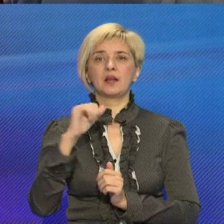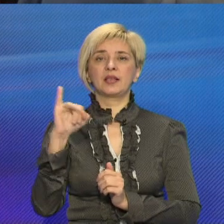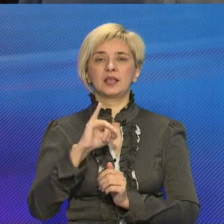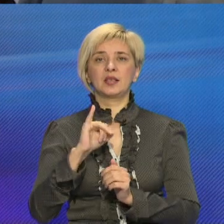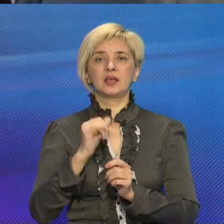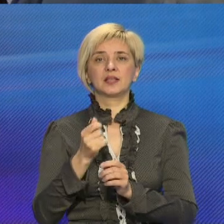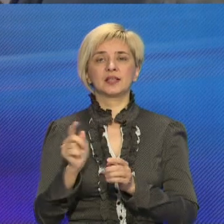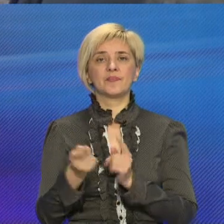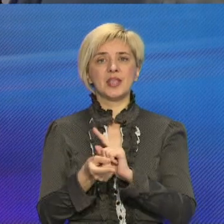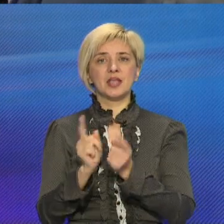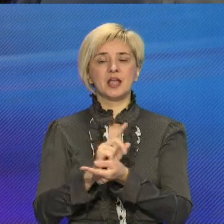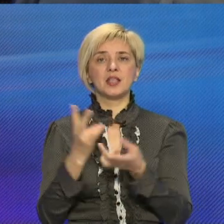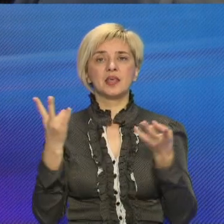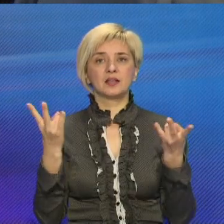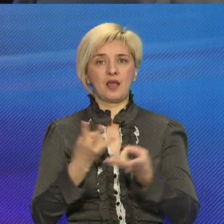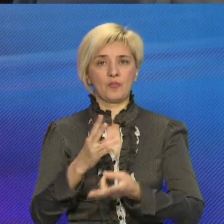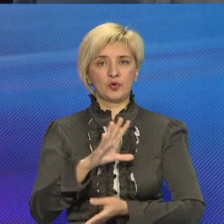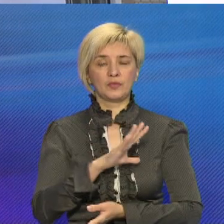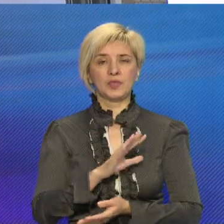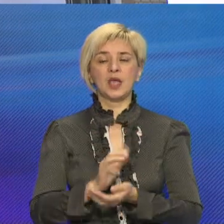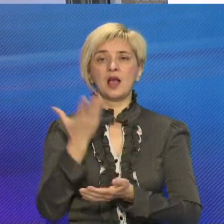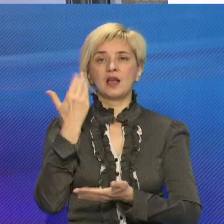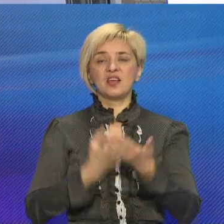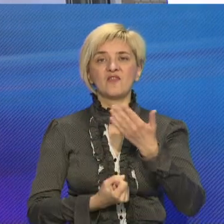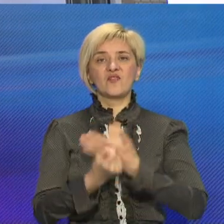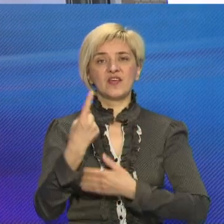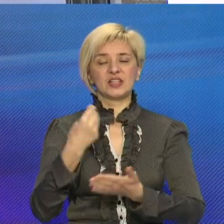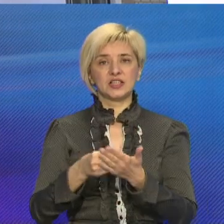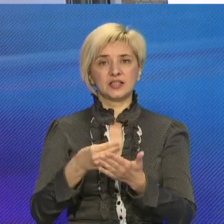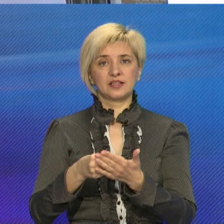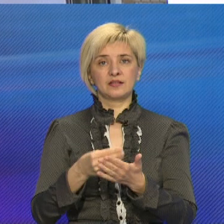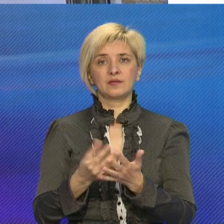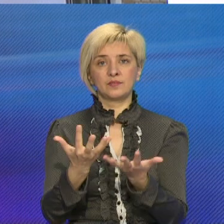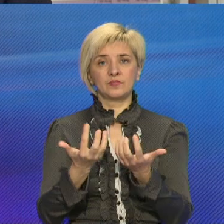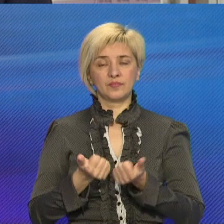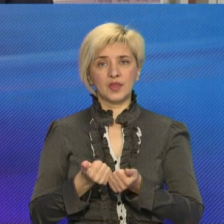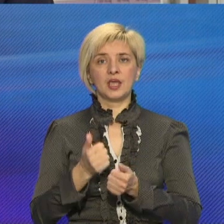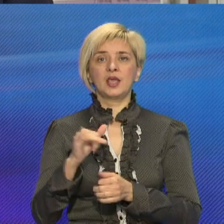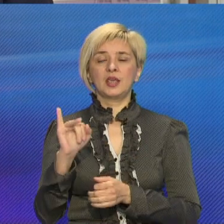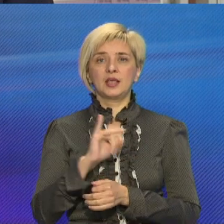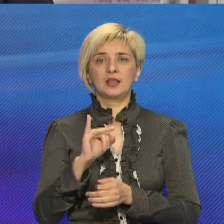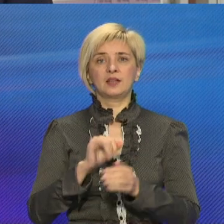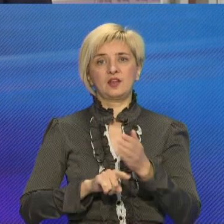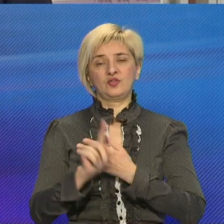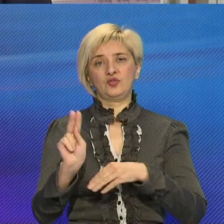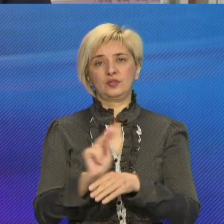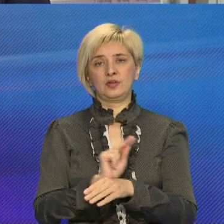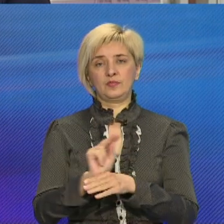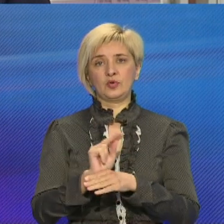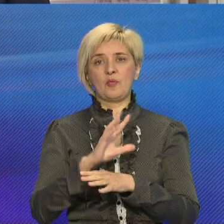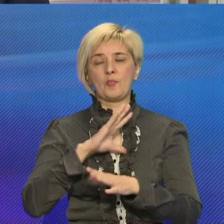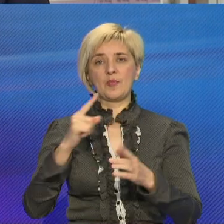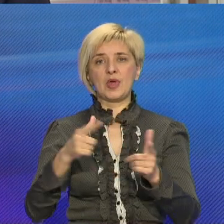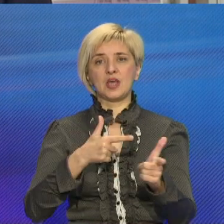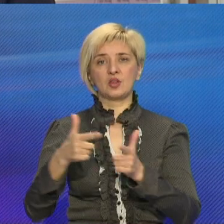былі проста неабходны. Як толькі вызначыліся крыніцы фінансавання, на аб'екце пачаўся рух. Был подготовлен проект, который